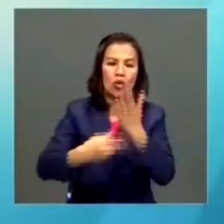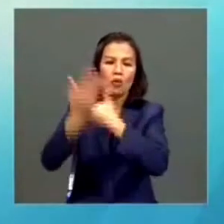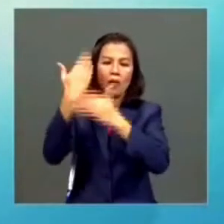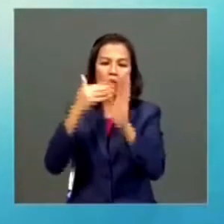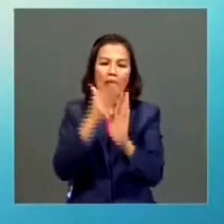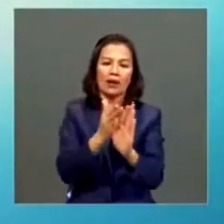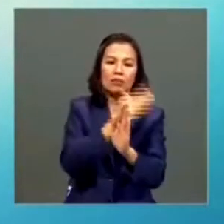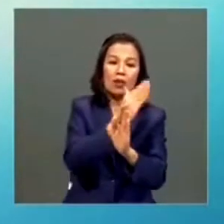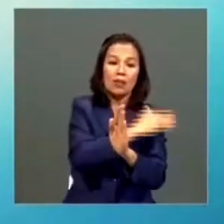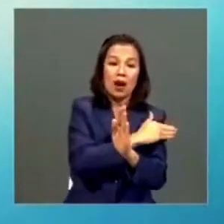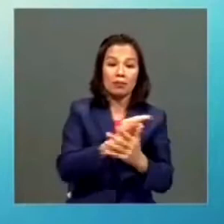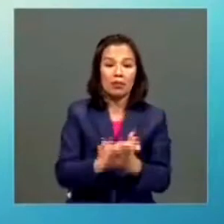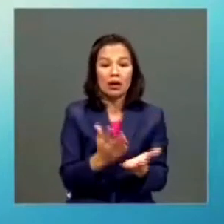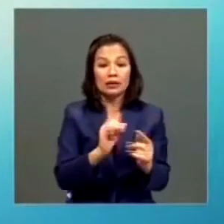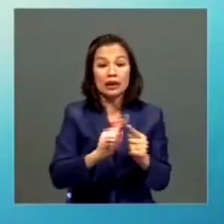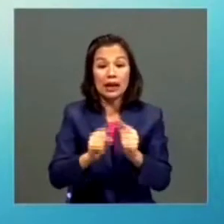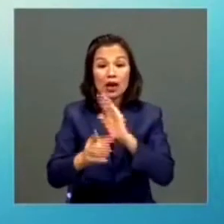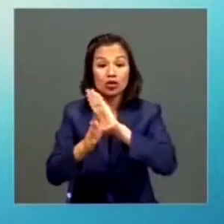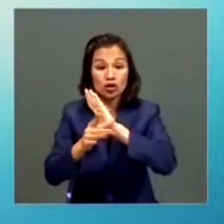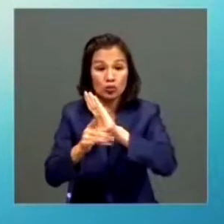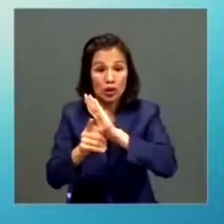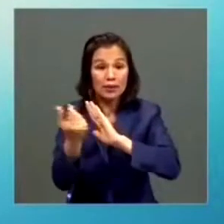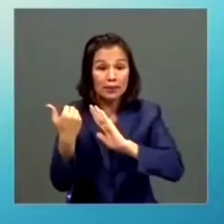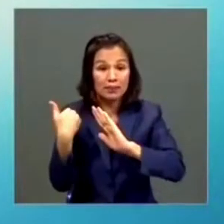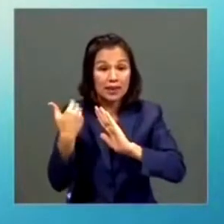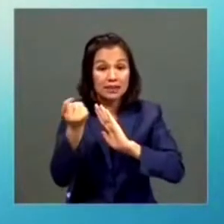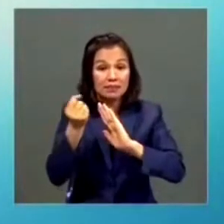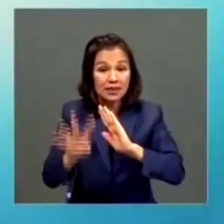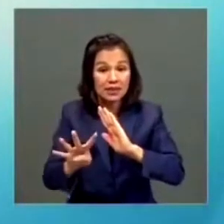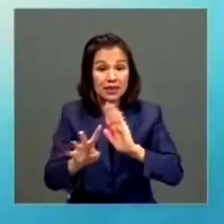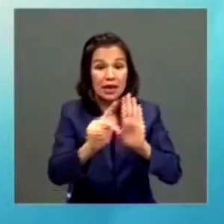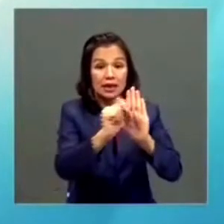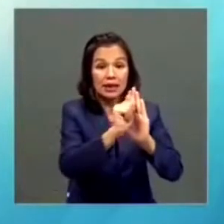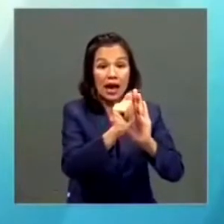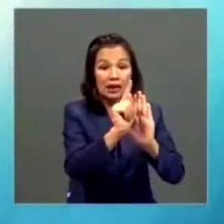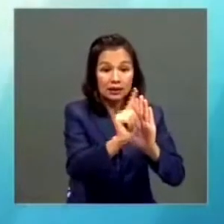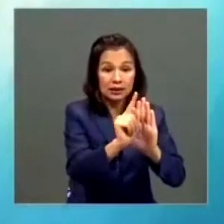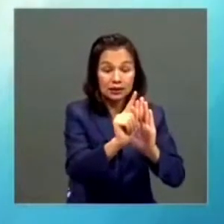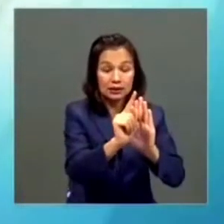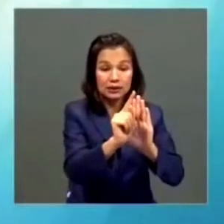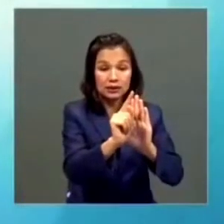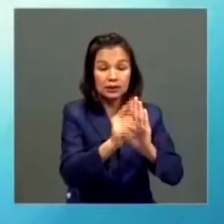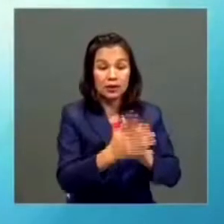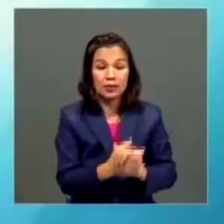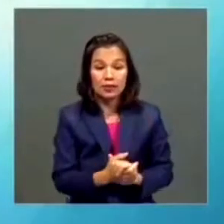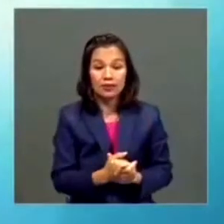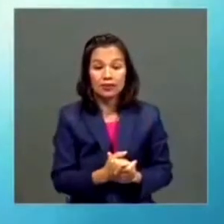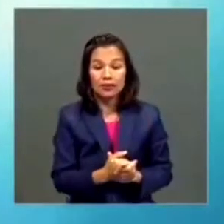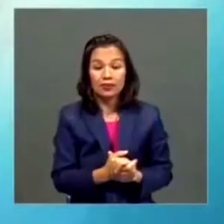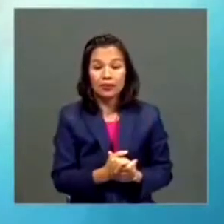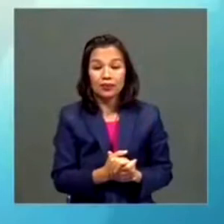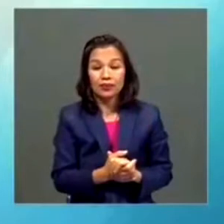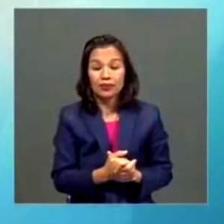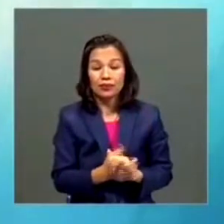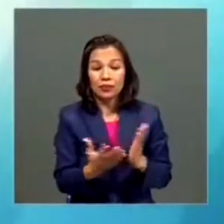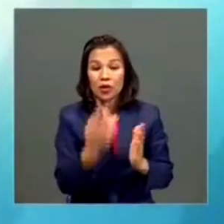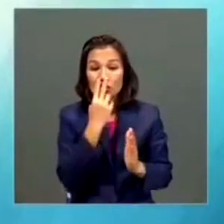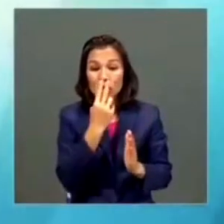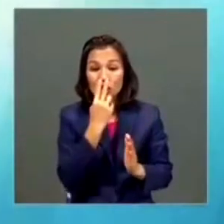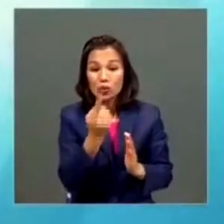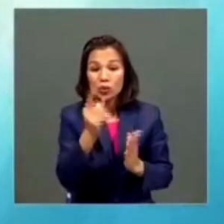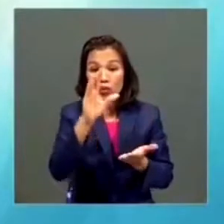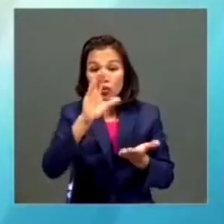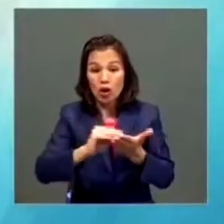ลบุรี14ก็ยังมีมาเรื่อยๆนะครับตาก1นะครับแล้วก็ไปที่ทางการสอบส